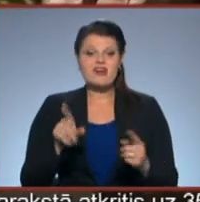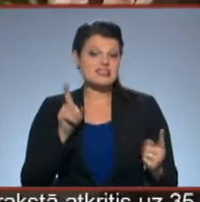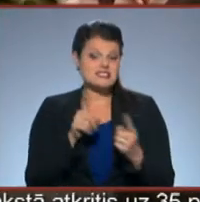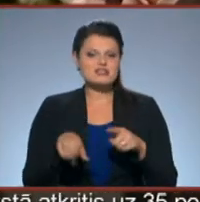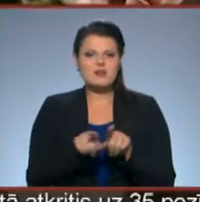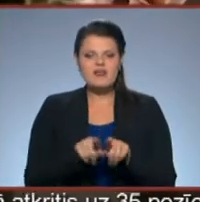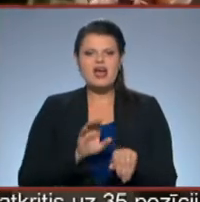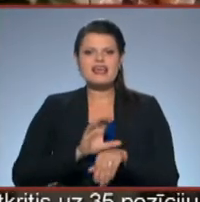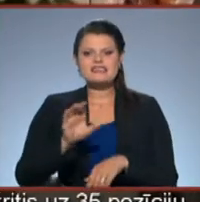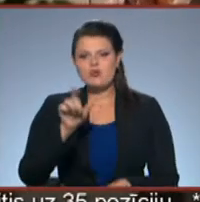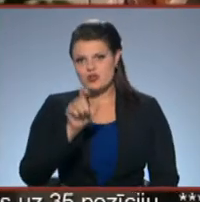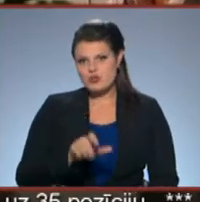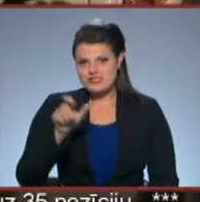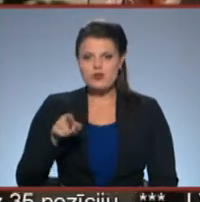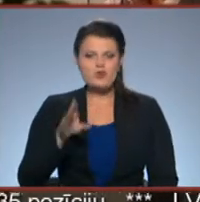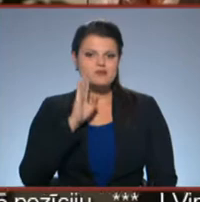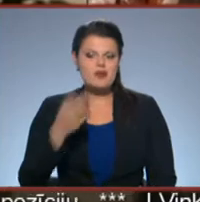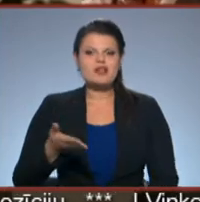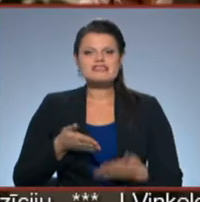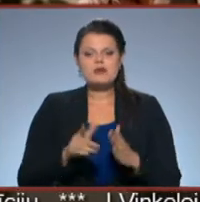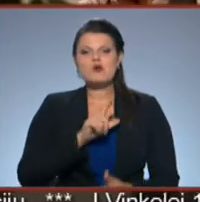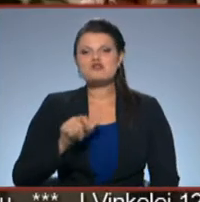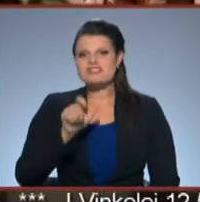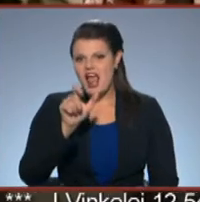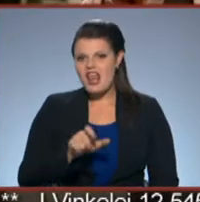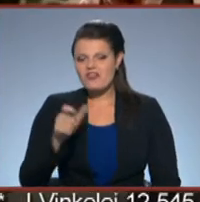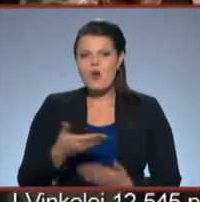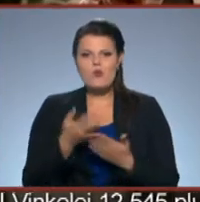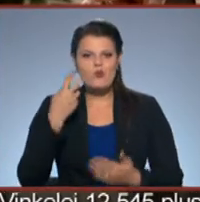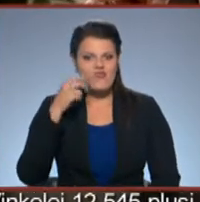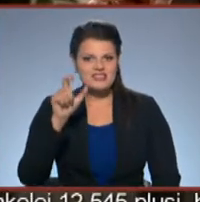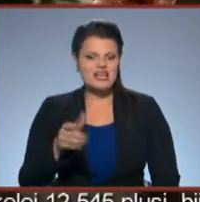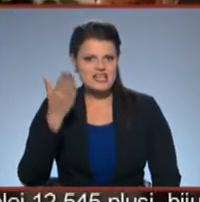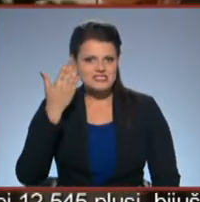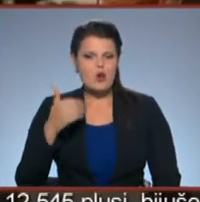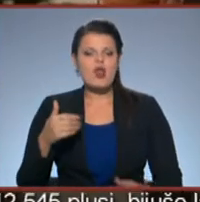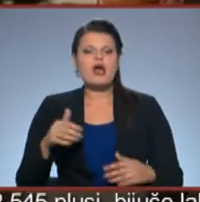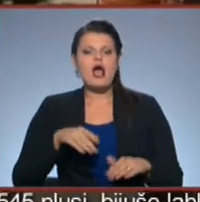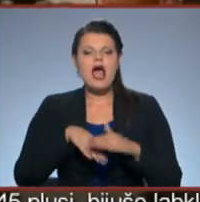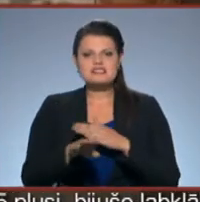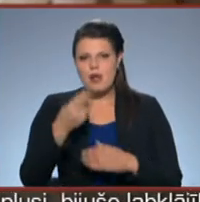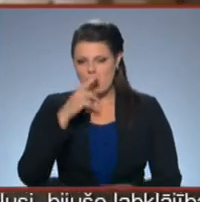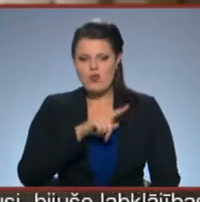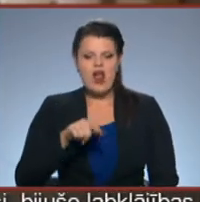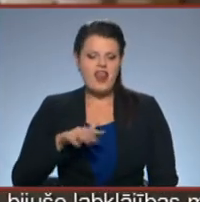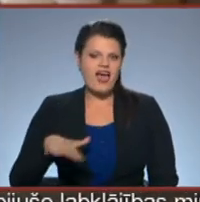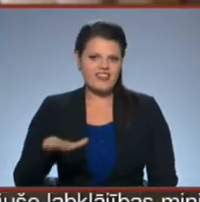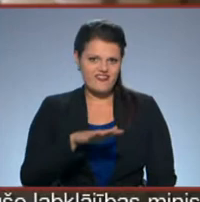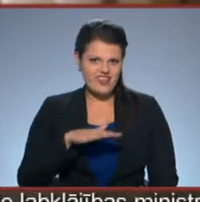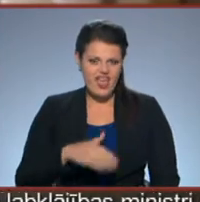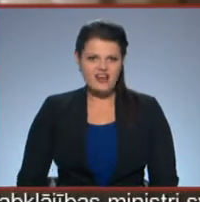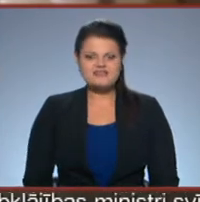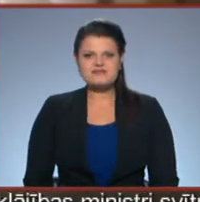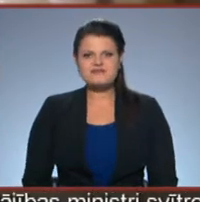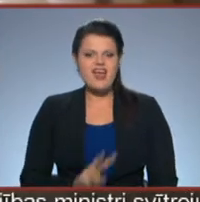arī trimdas paaudzi, tos Beļģijā dzimušos latviešus, kuru vecāki savulaik emigrējuši no Latvijas. Kas man,